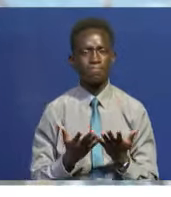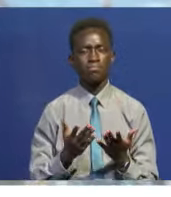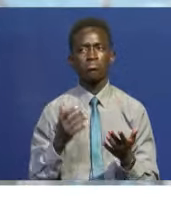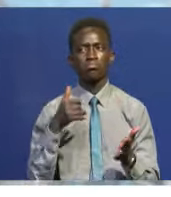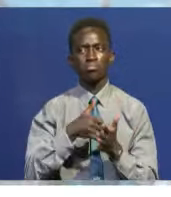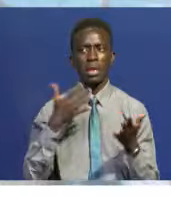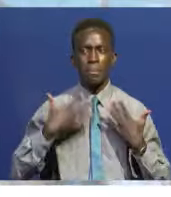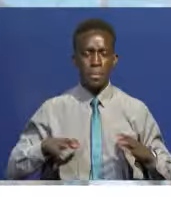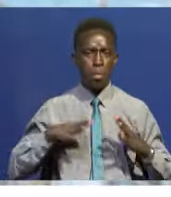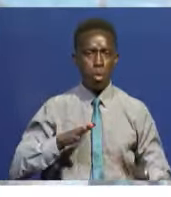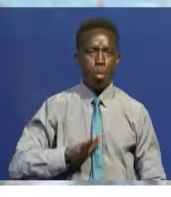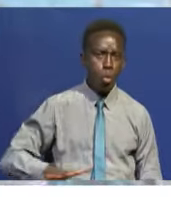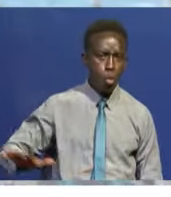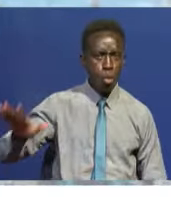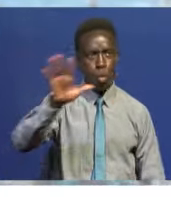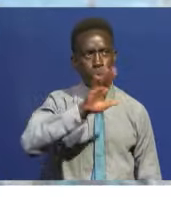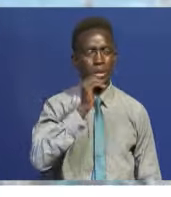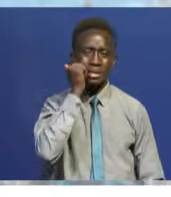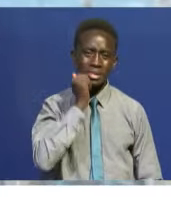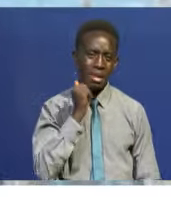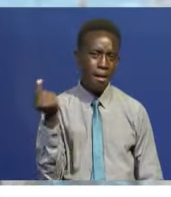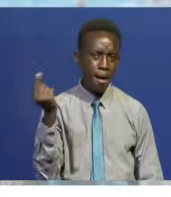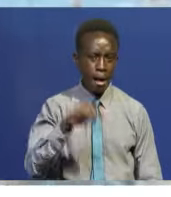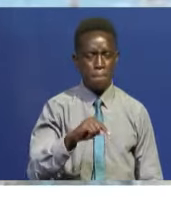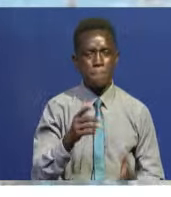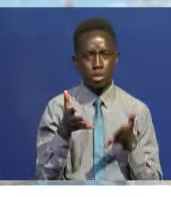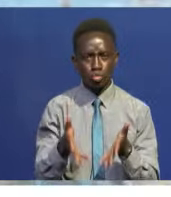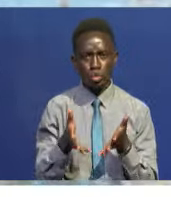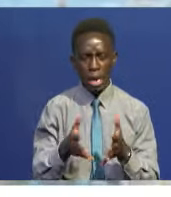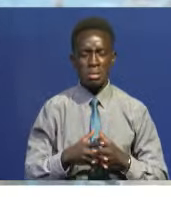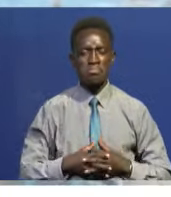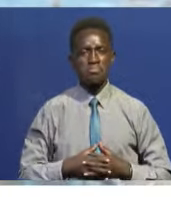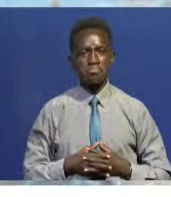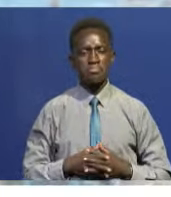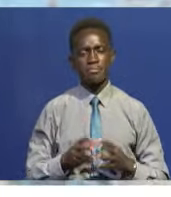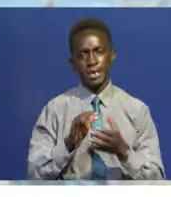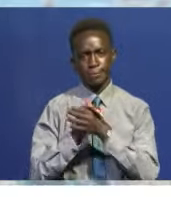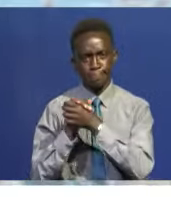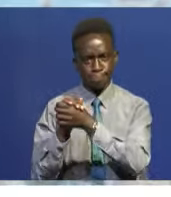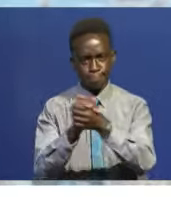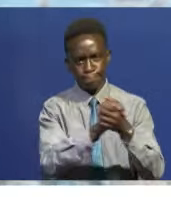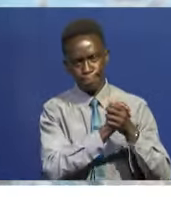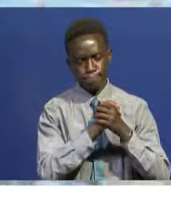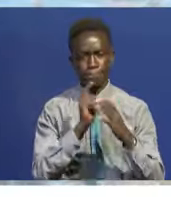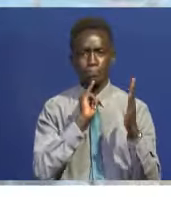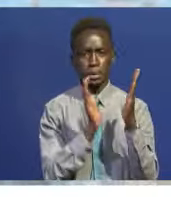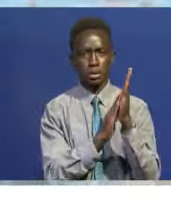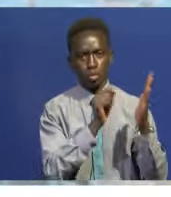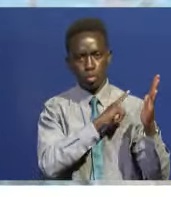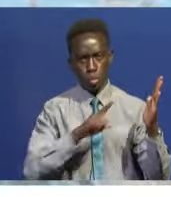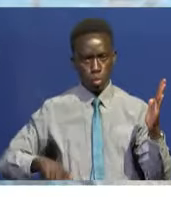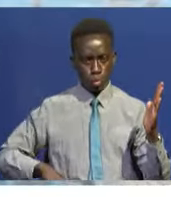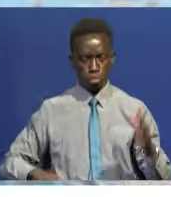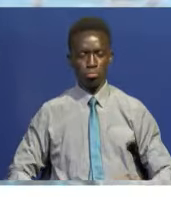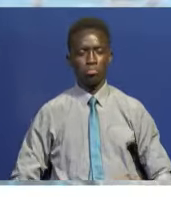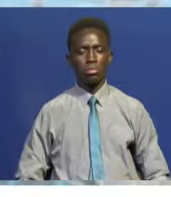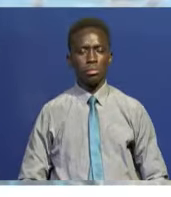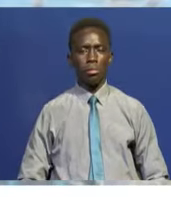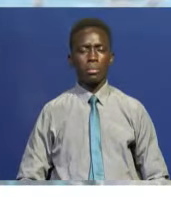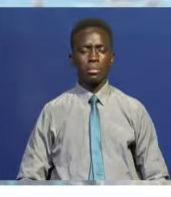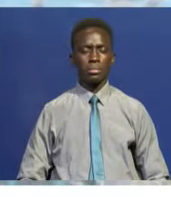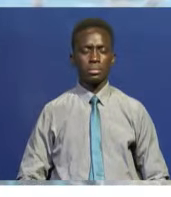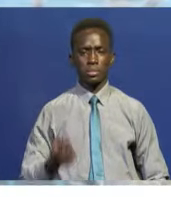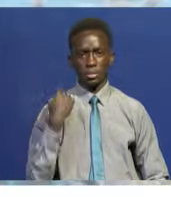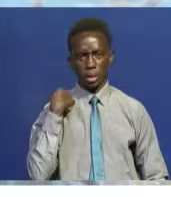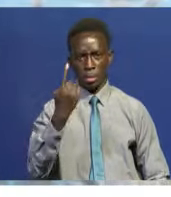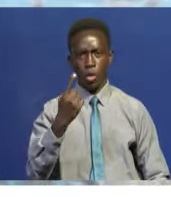Marakwet, waombolezaji wote ambao wamekuja, naomba niwasalimu wote. Bwana Yesu asifiwe. Ya kwanza, Your Excellency, on behalf